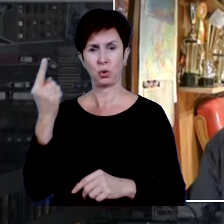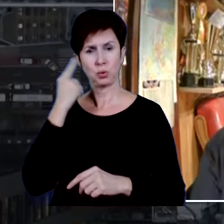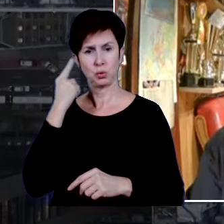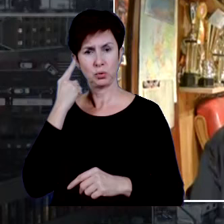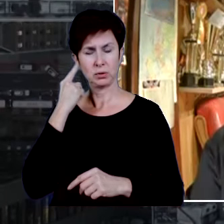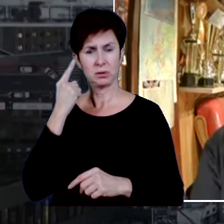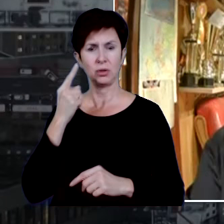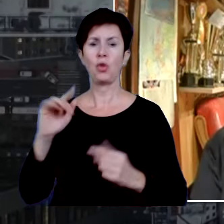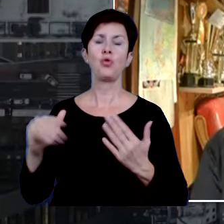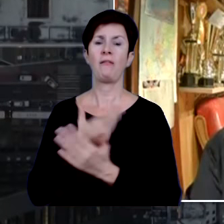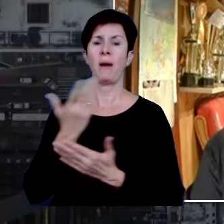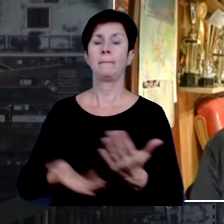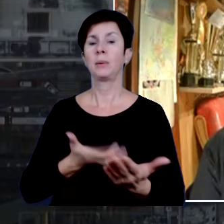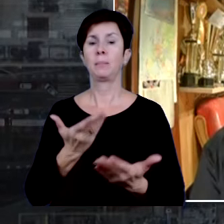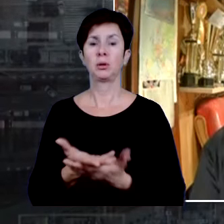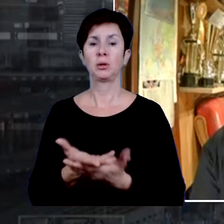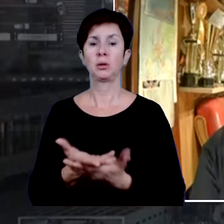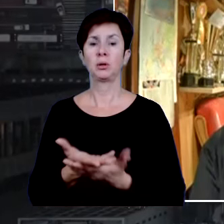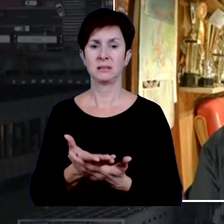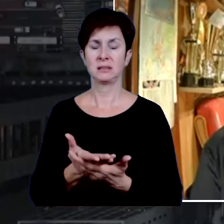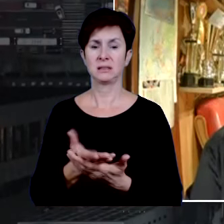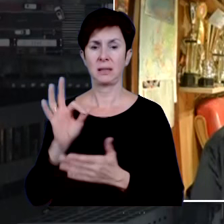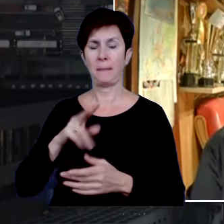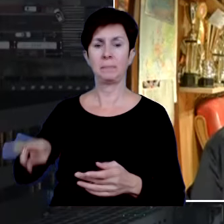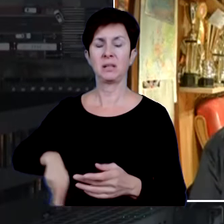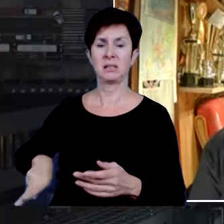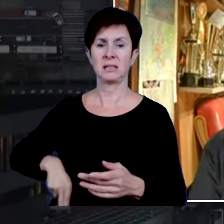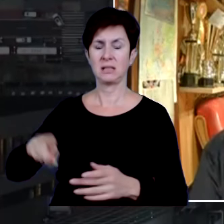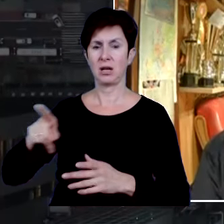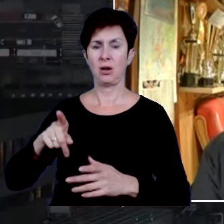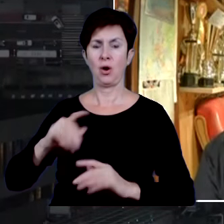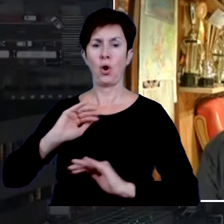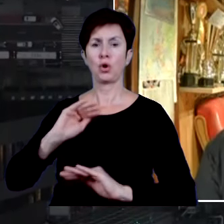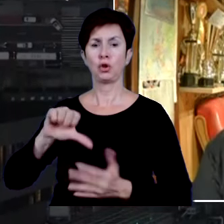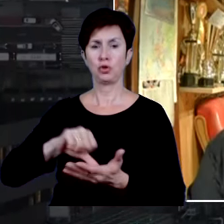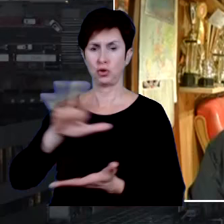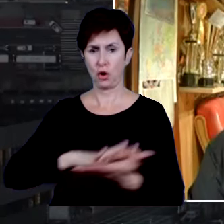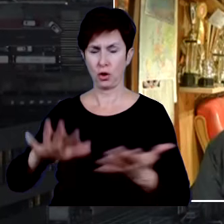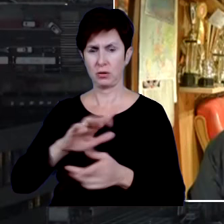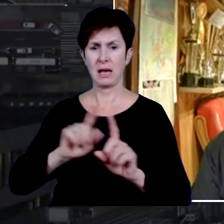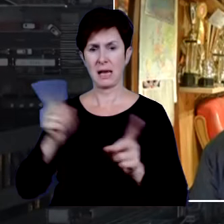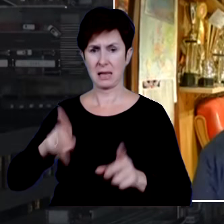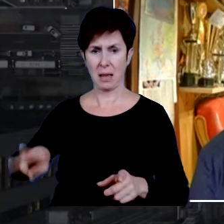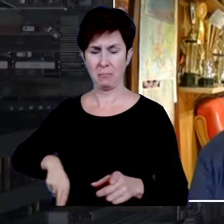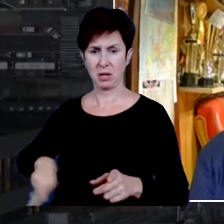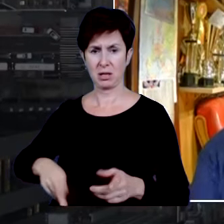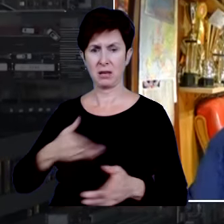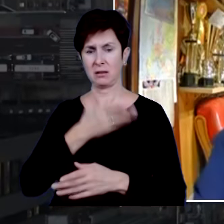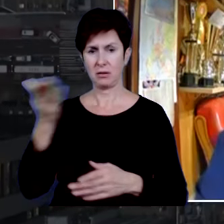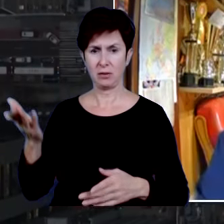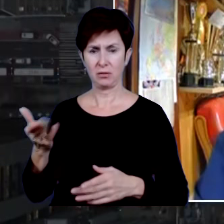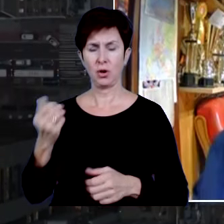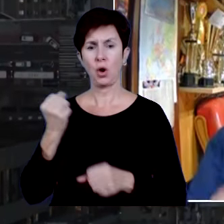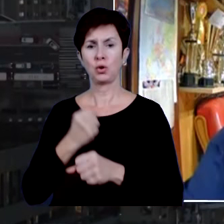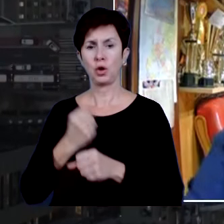nowe propozycje z pozycji Ministerstwa Ochrony Środowiska i innych ministerstw do nadrobienia tego, czego nie